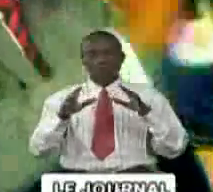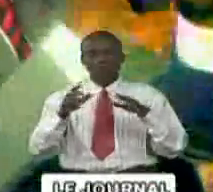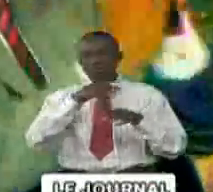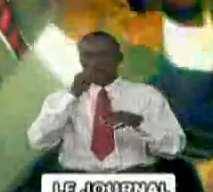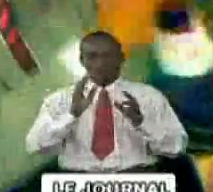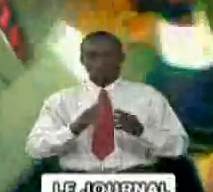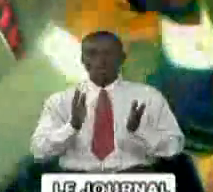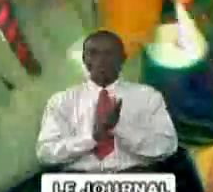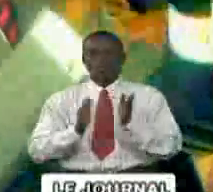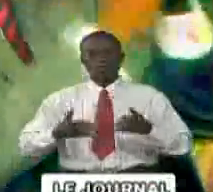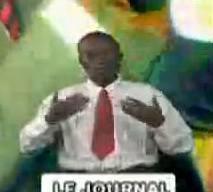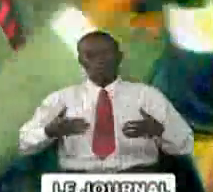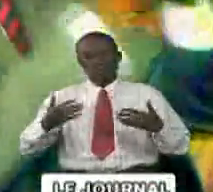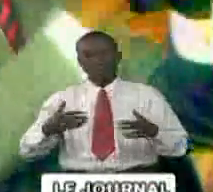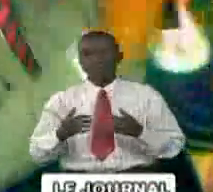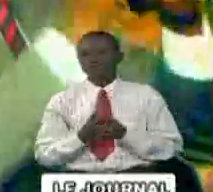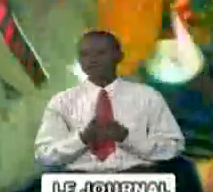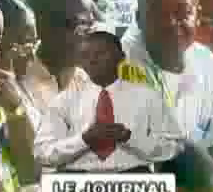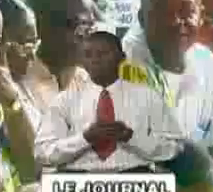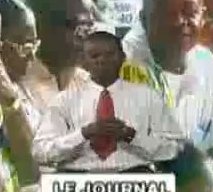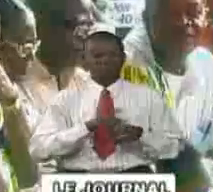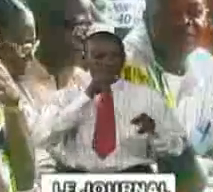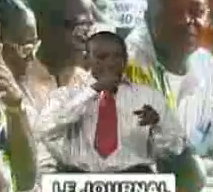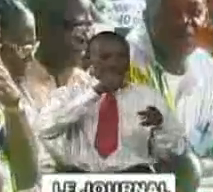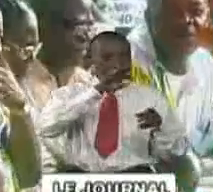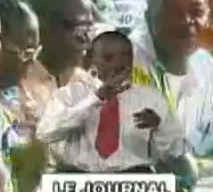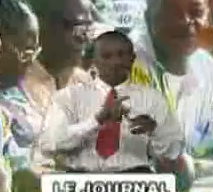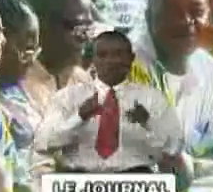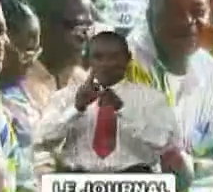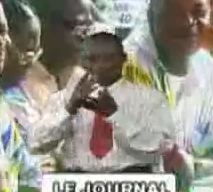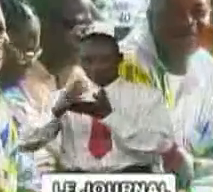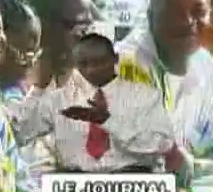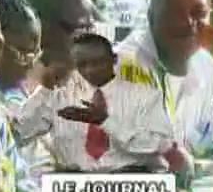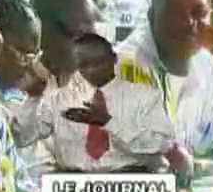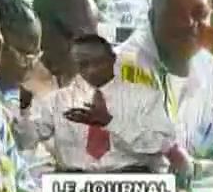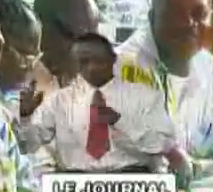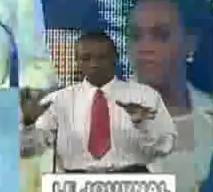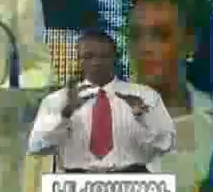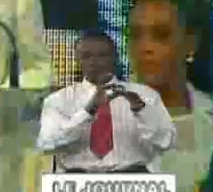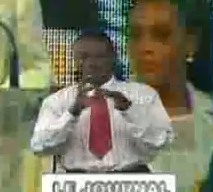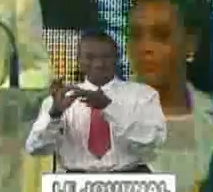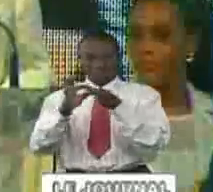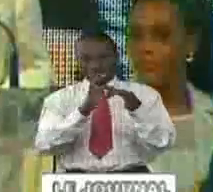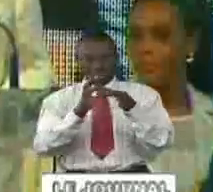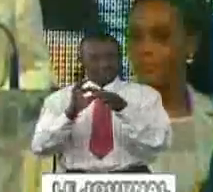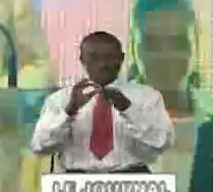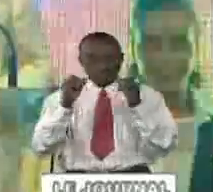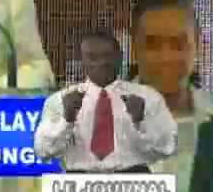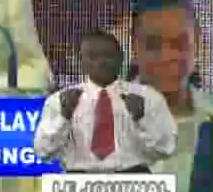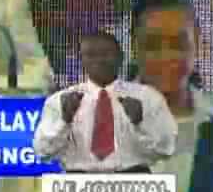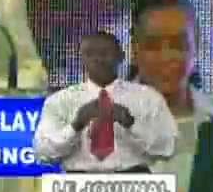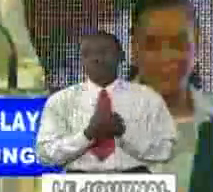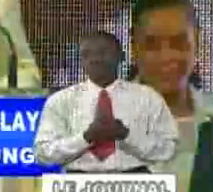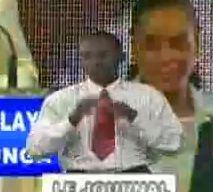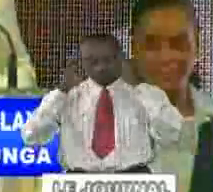pensée. Désormais, entre le PPRD et le PDG, c'est un lien indissoluble et réciproquement avantageux. Pour sa part, le